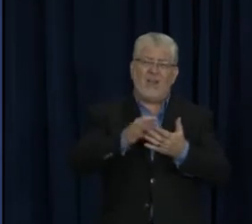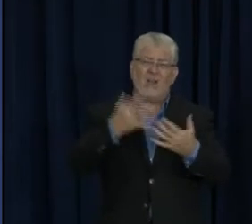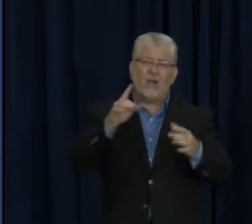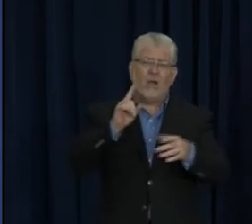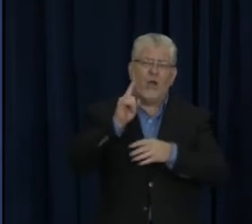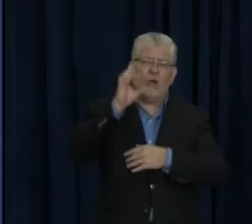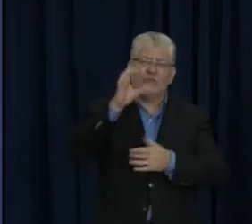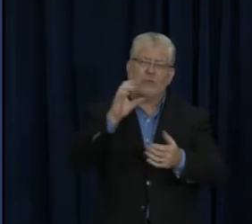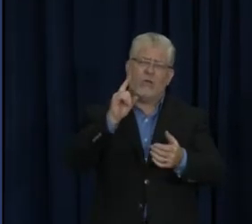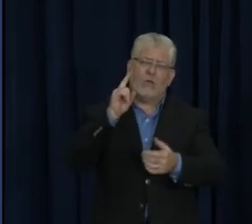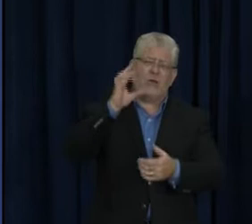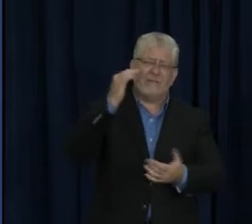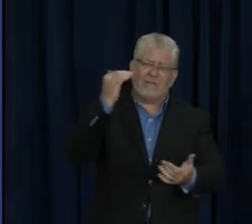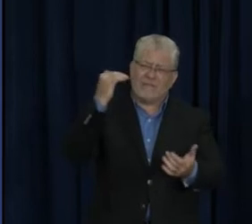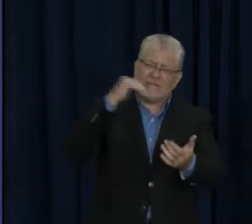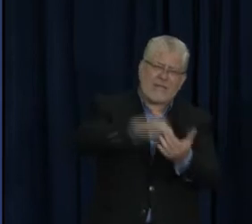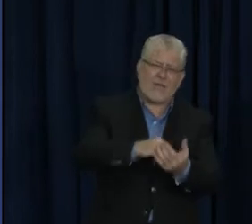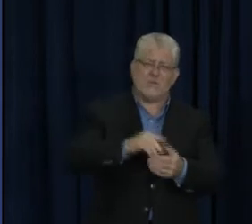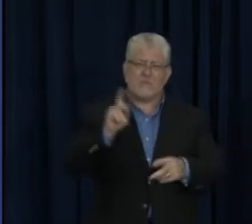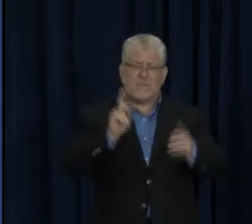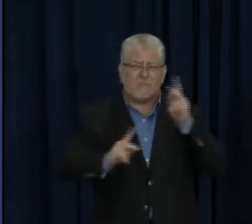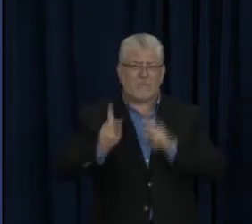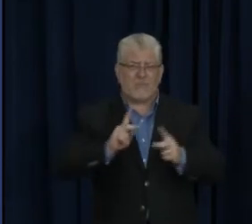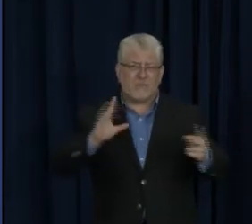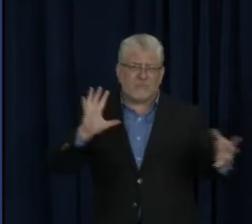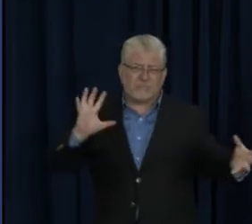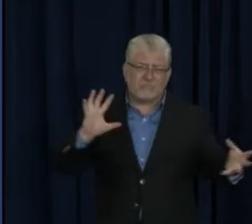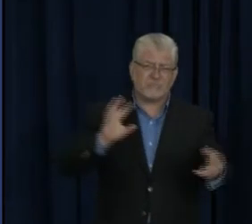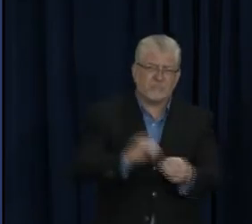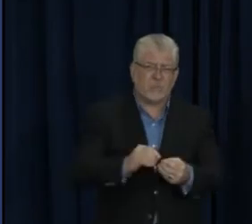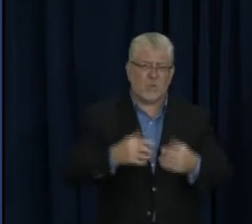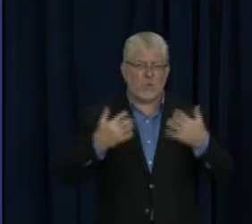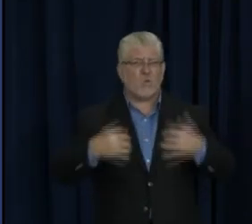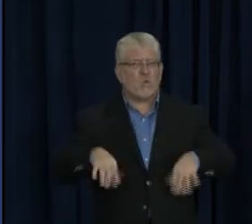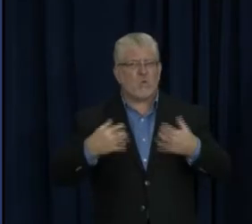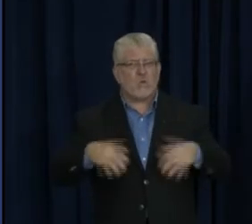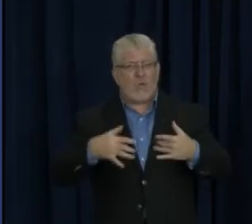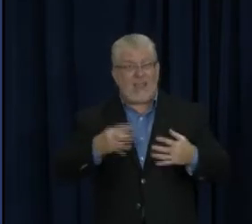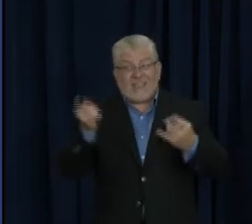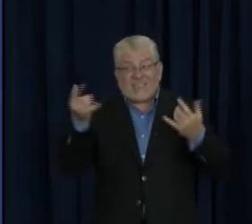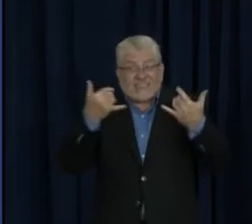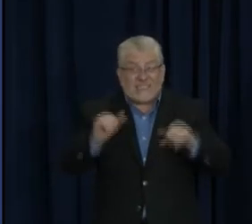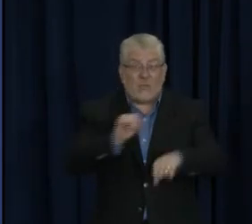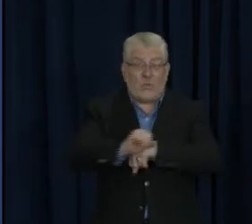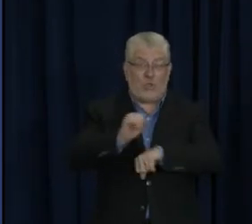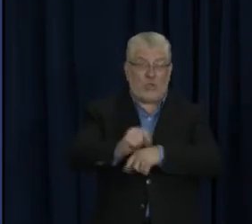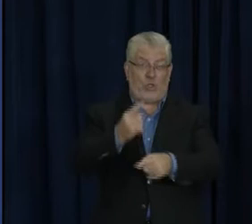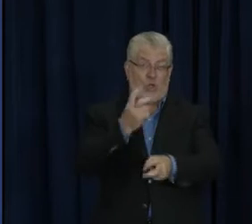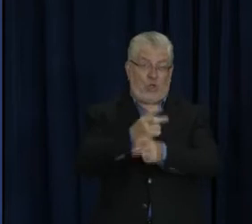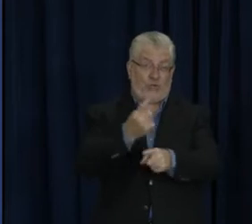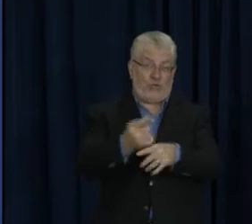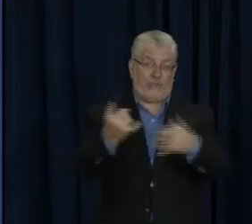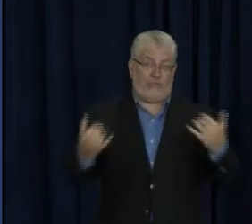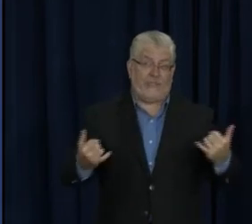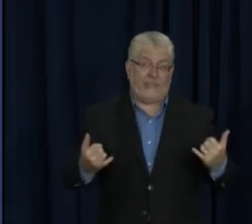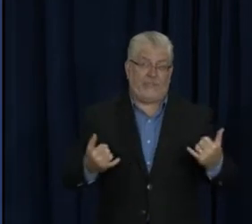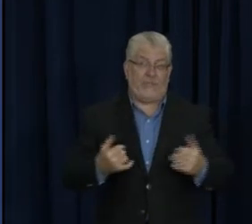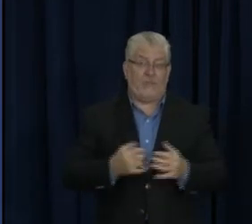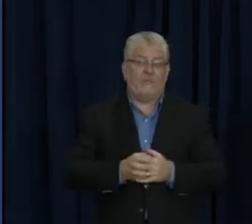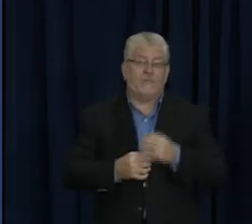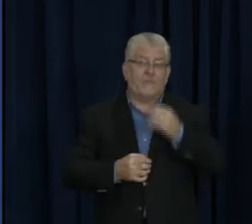بضخ الجهد والطاقة والصبر والانتباه إلى كل التفاصيل من أجل حرصي على مواصلة عد